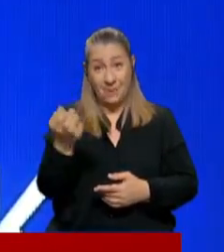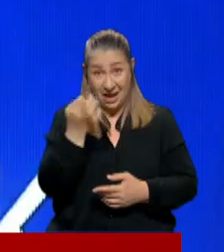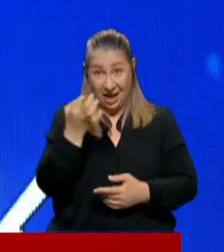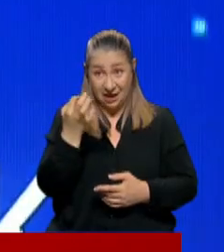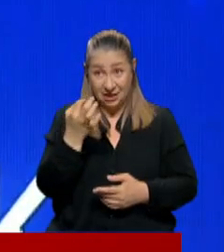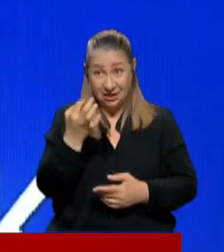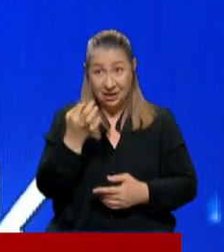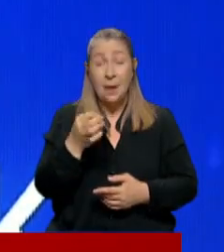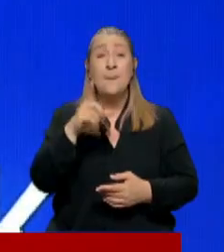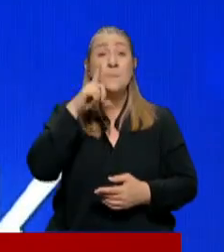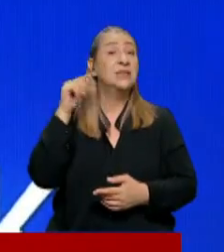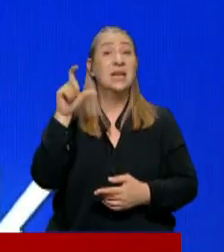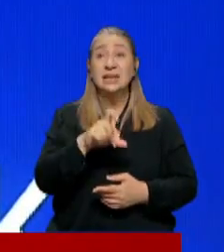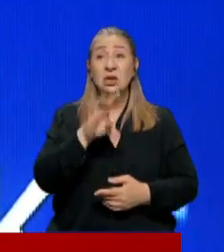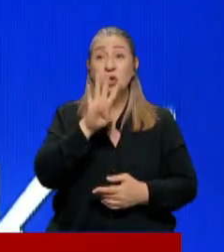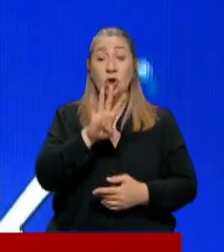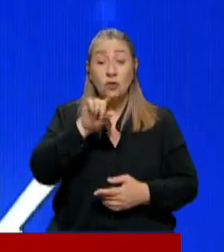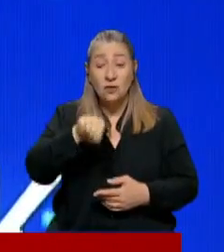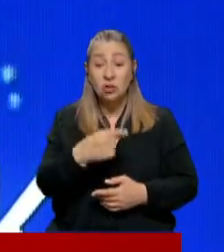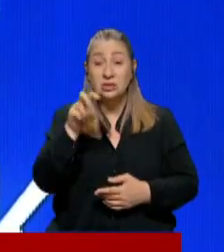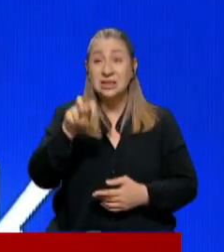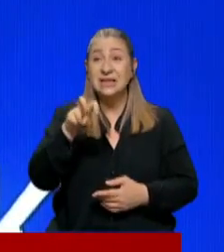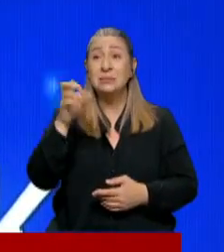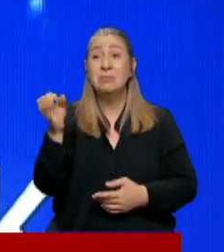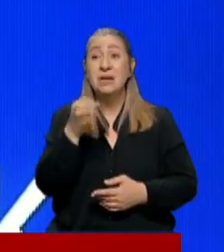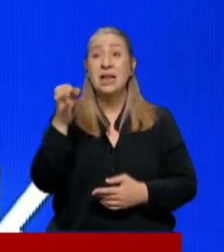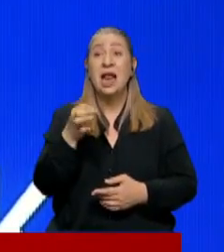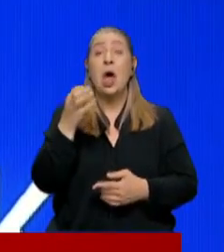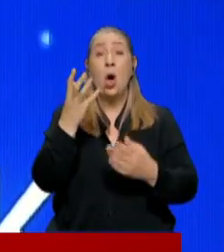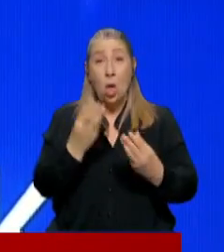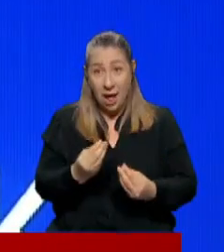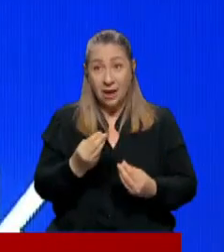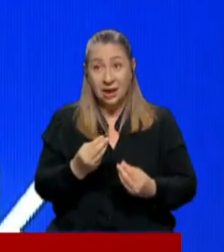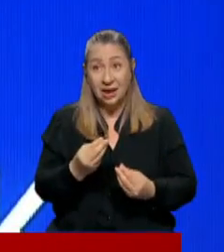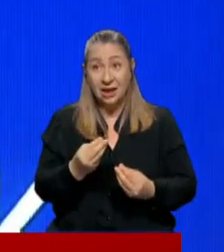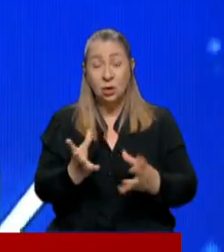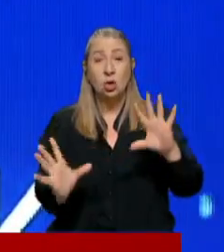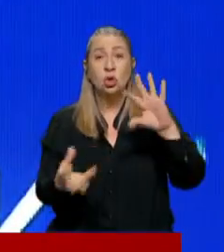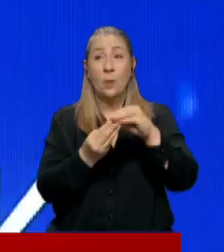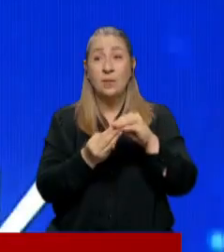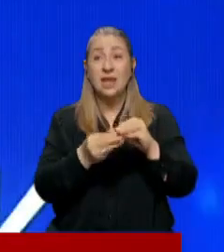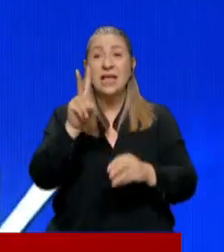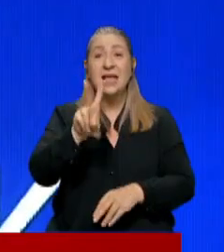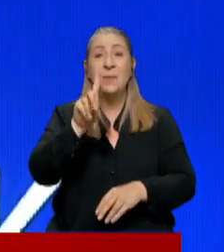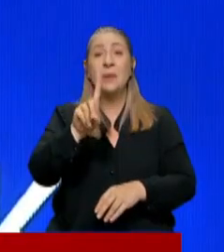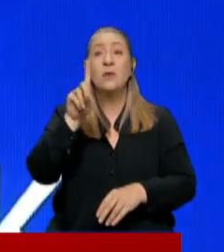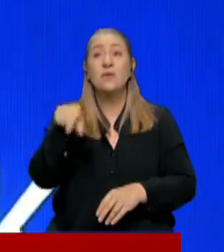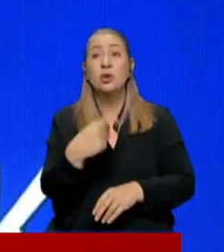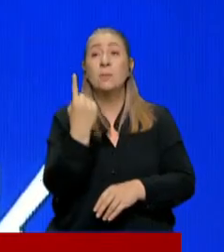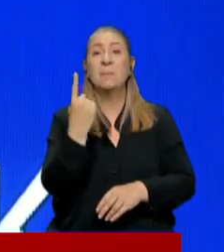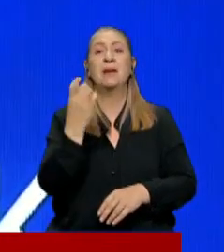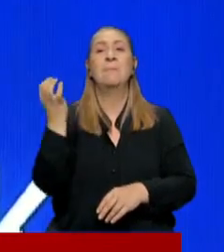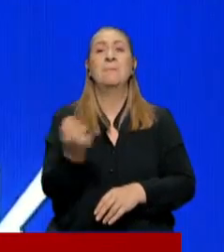lira ve Mayıs ayında da 4,8 milyar lira olmak üzere toplam